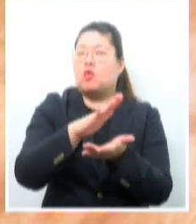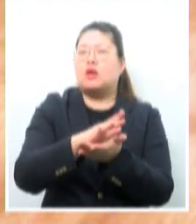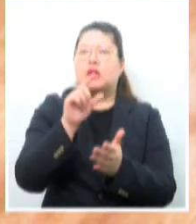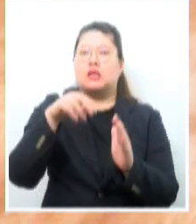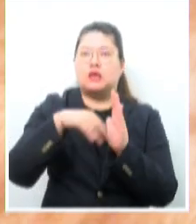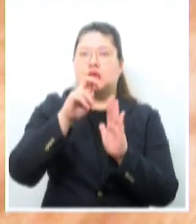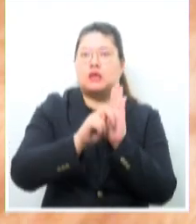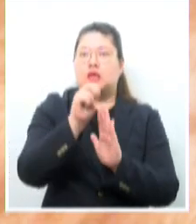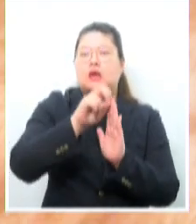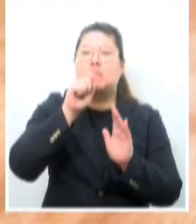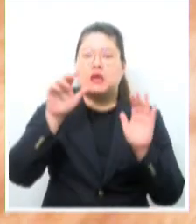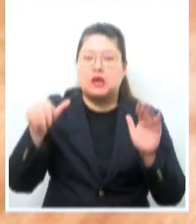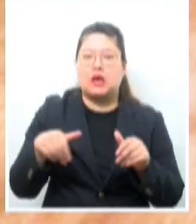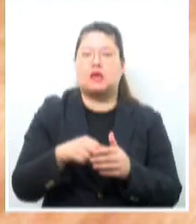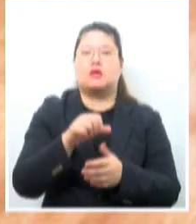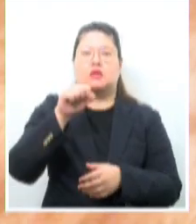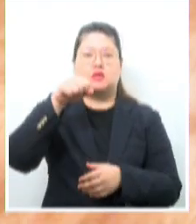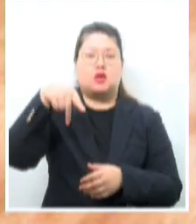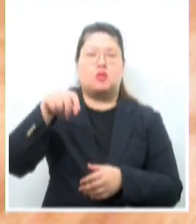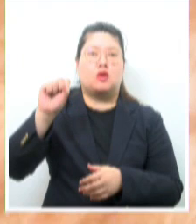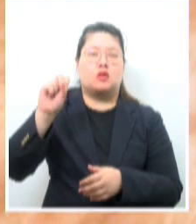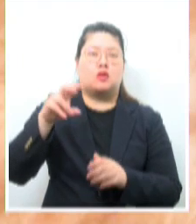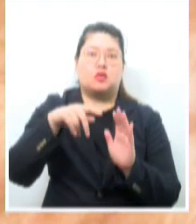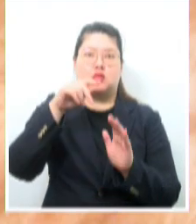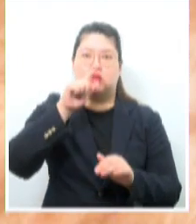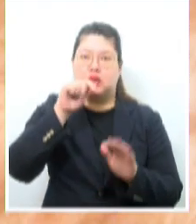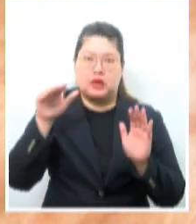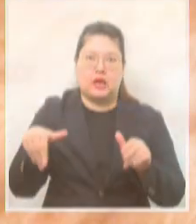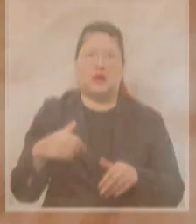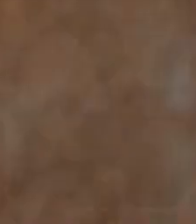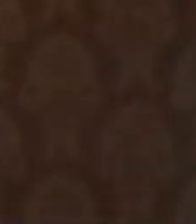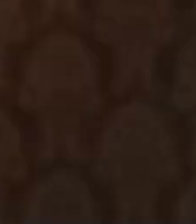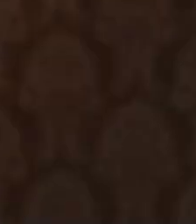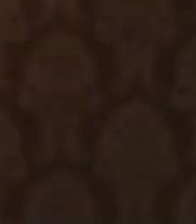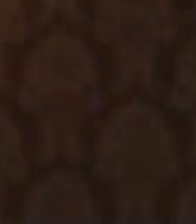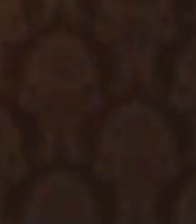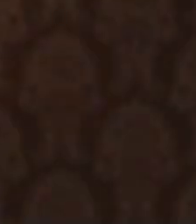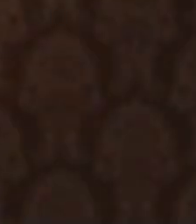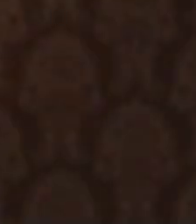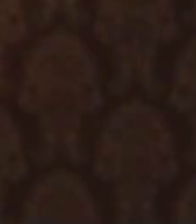สังกัดสำนักงานเขตพื้นที่การศึกษาประถมศึกษาชัยนาทขอเชิญรับชมค่ะ